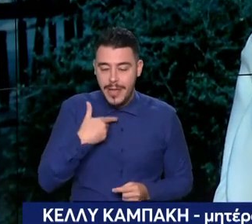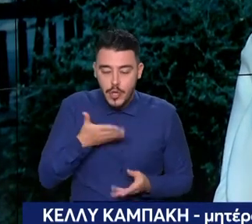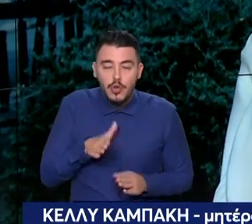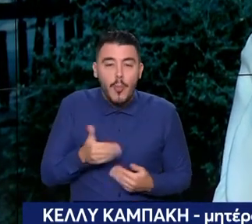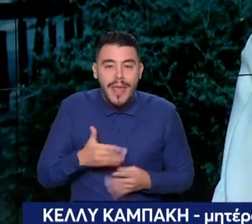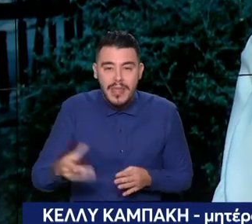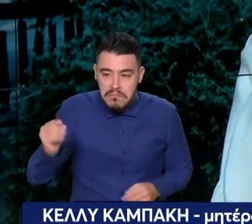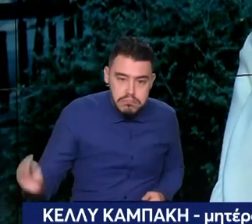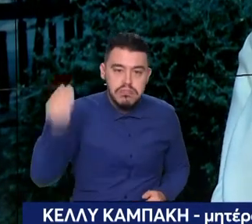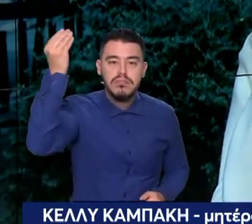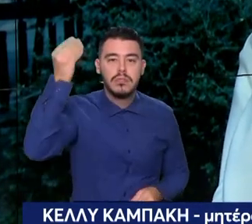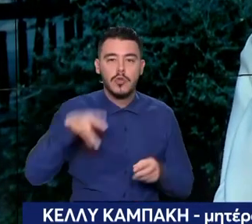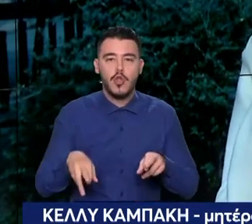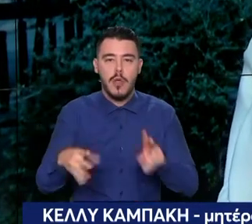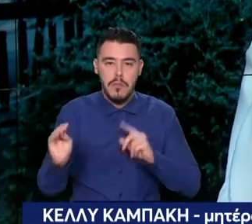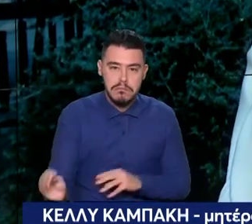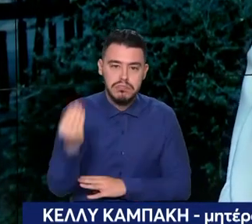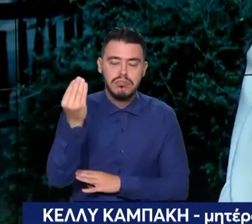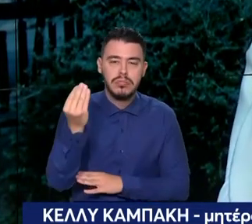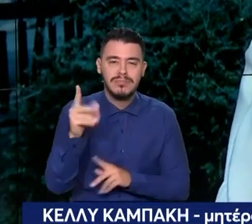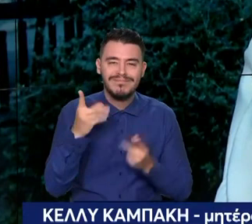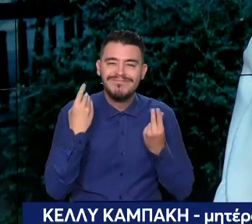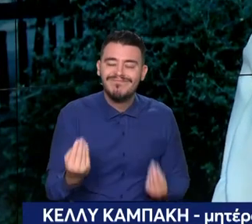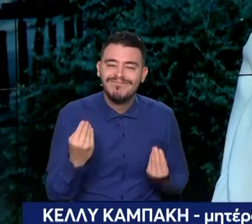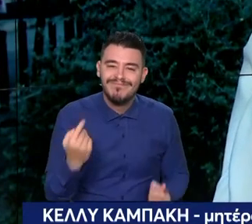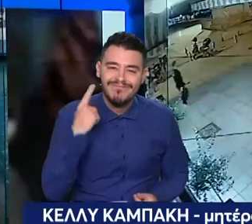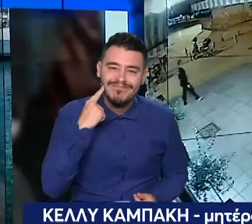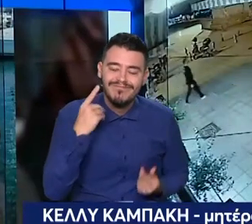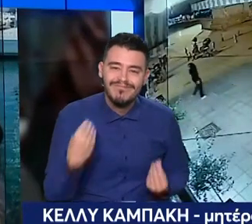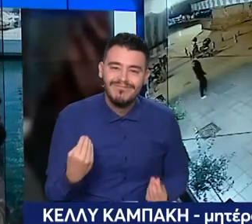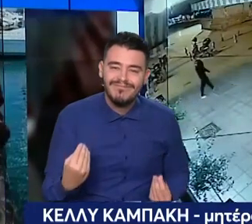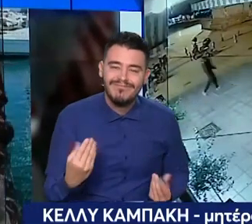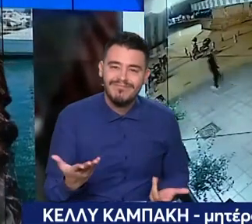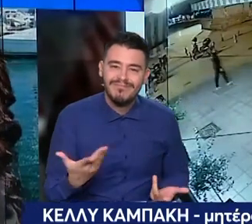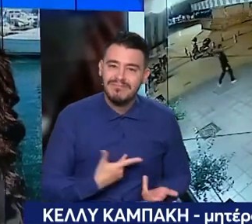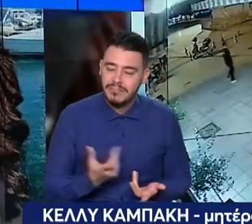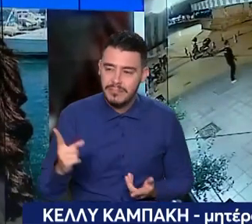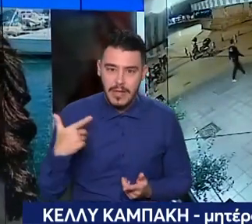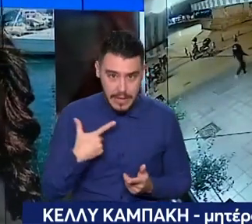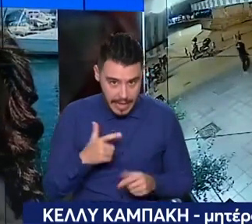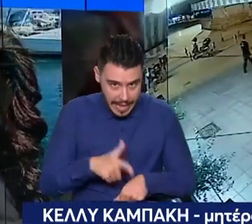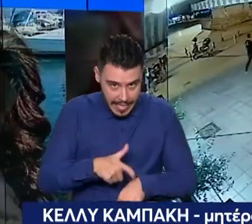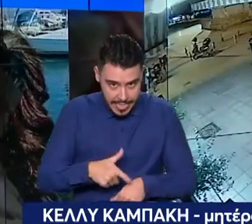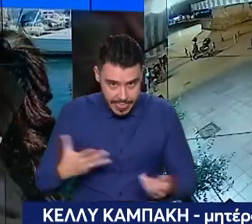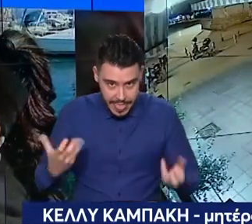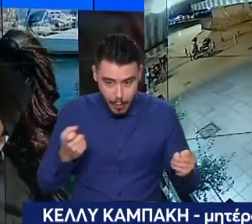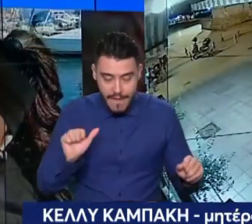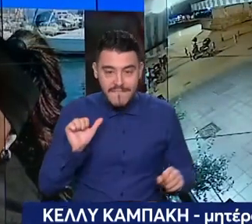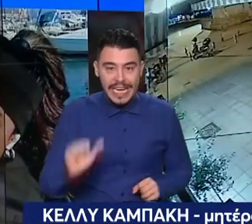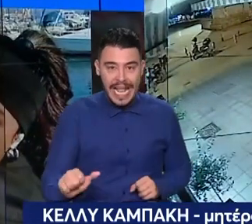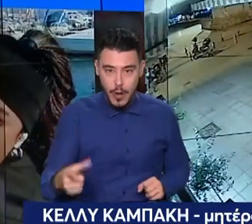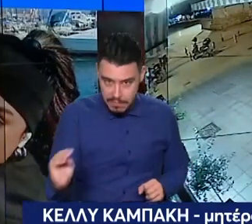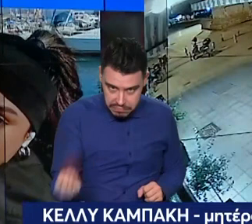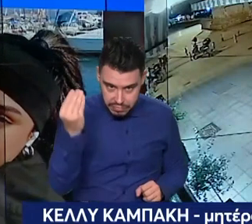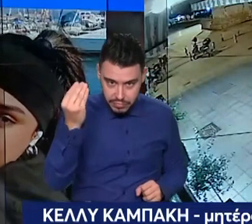δυνατόν, είναι δυνατόν. Χτύπησε το παιδί στο αντίθετο ρεύμα. Και λέει ότι δεν πρόλαβε να σταματήσει γιατί του